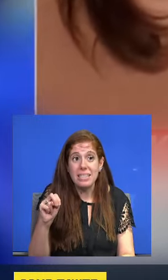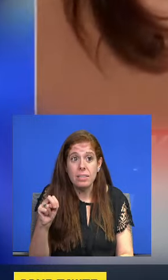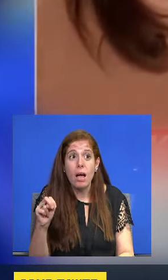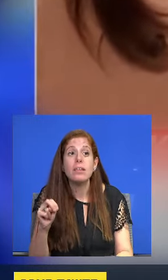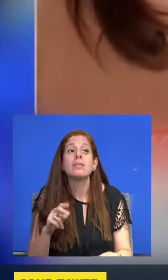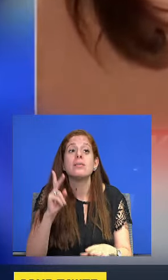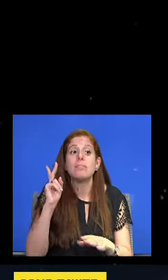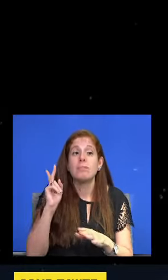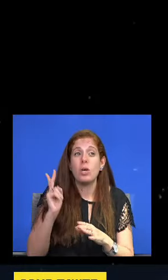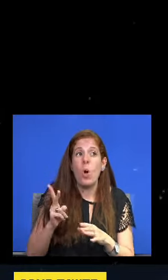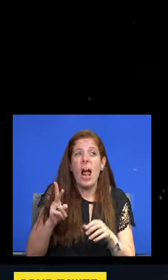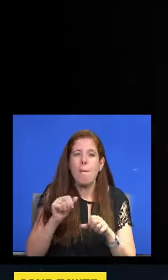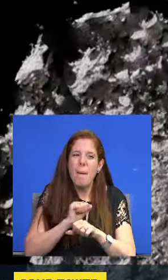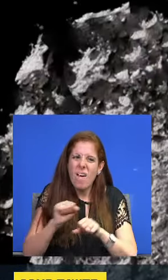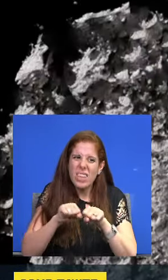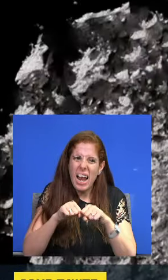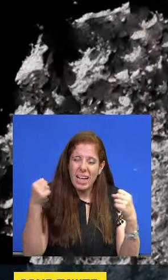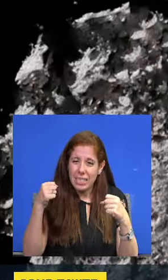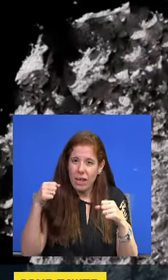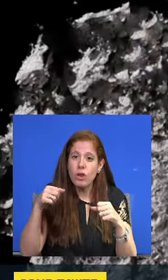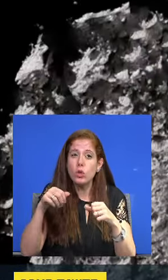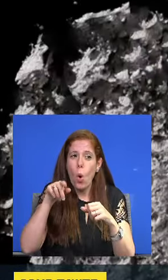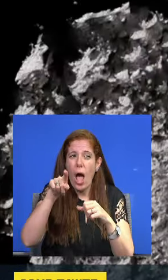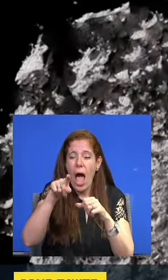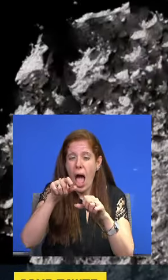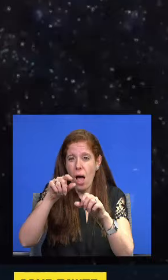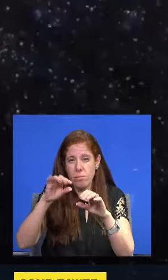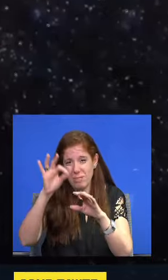a spacecraft into an asteroid.